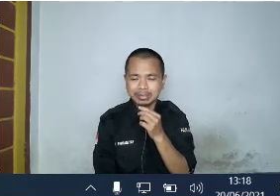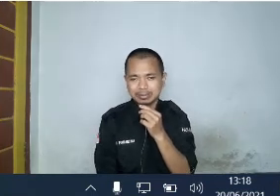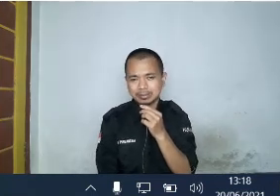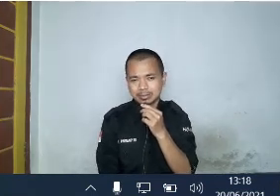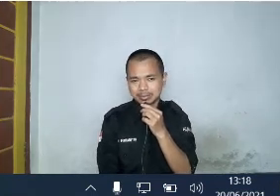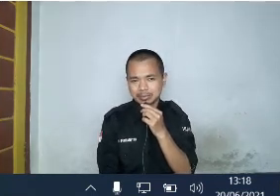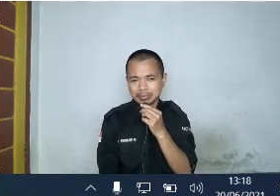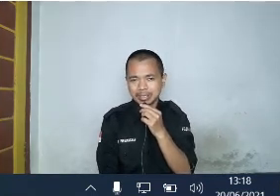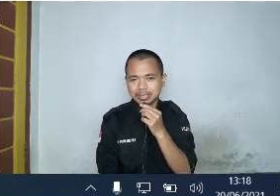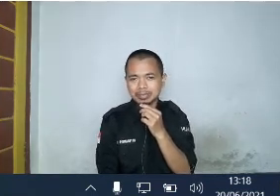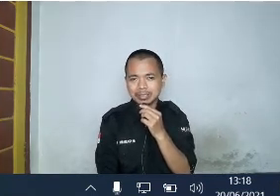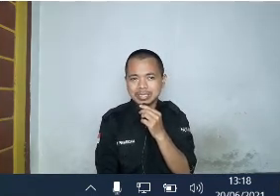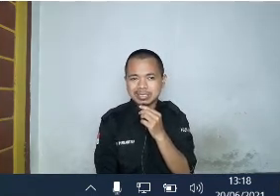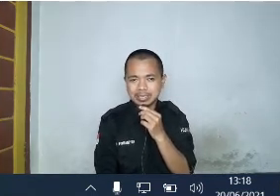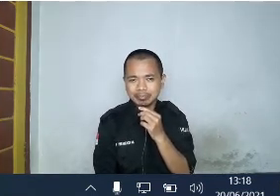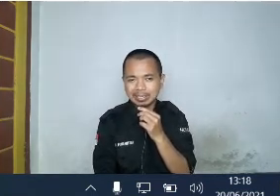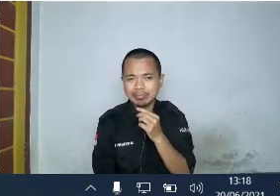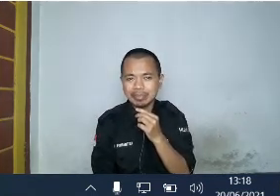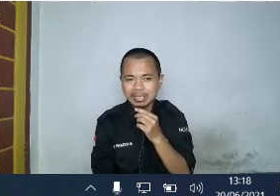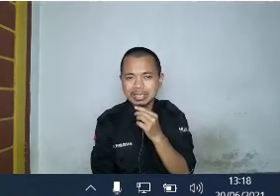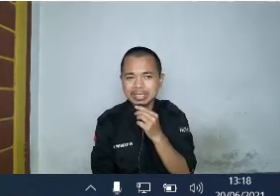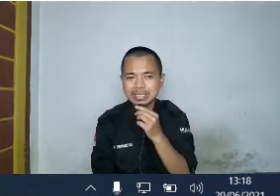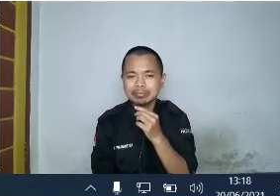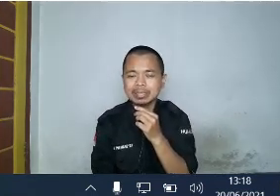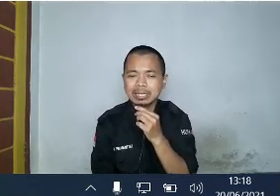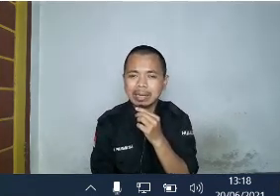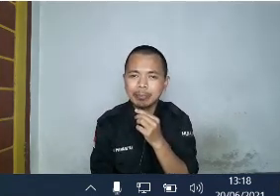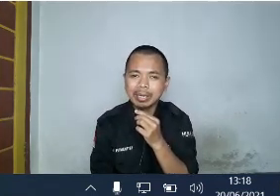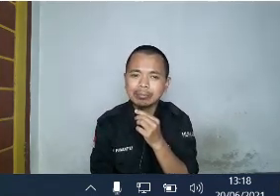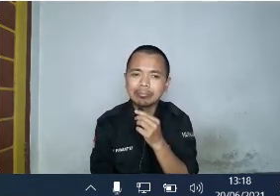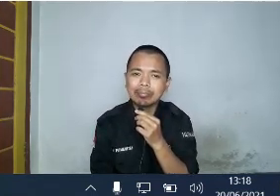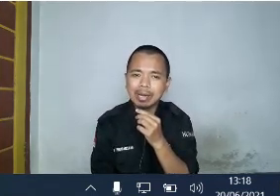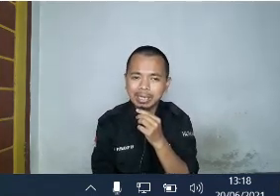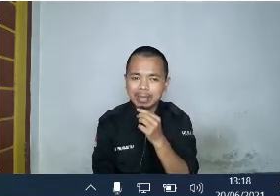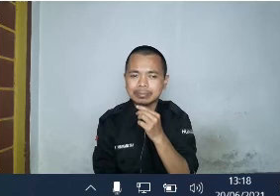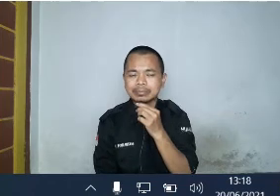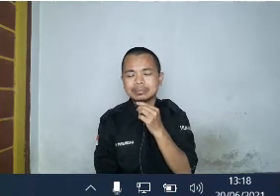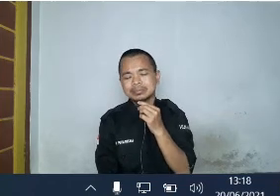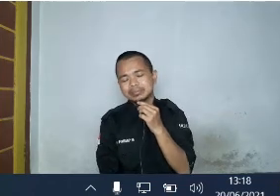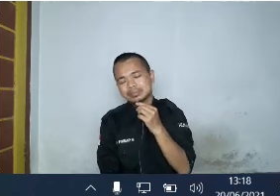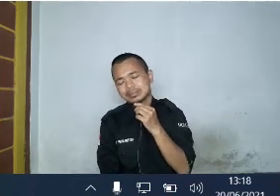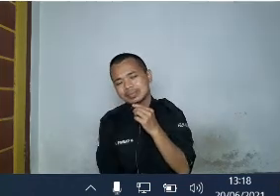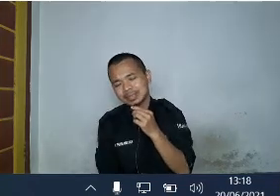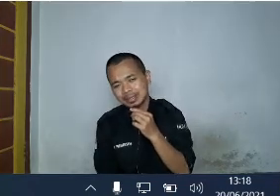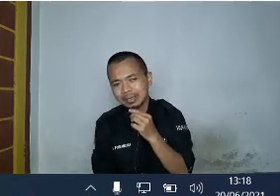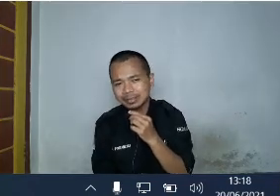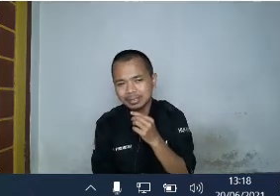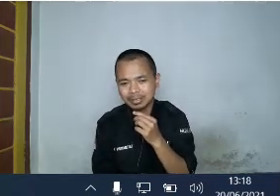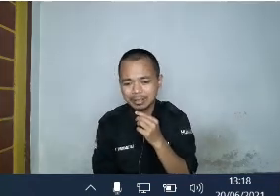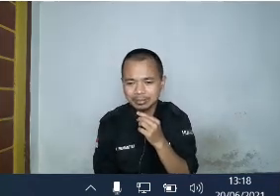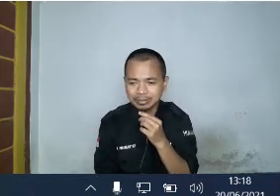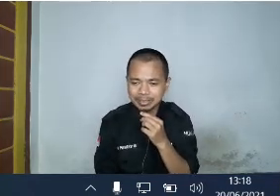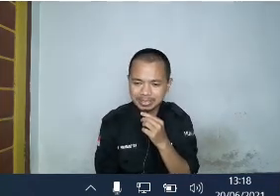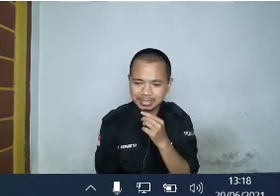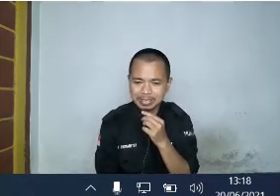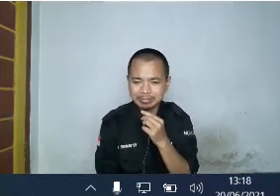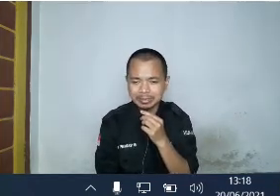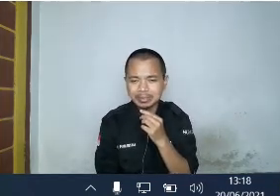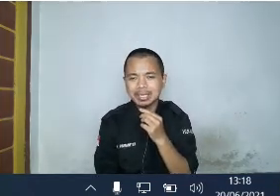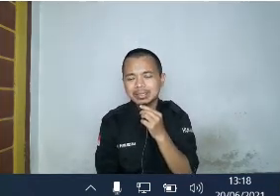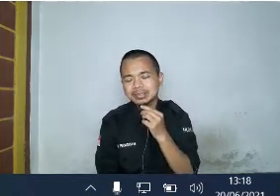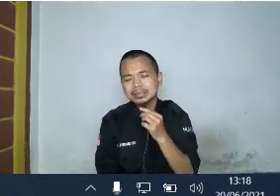pagi kalau delapan pagi bete jangan sampai lebih dari 8.00 ya Dikarenakan